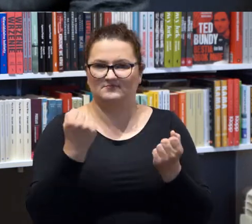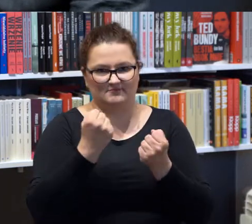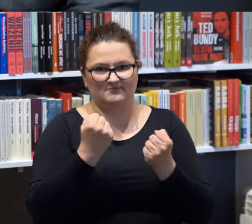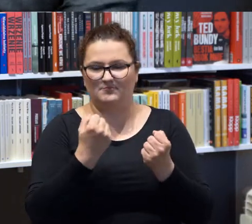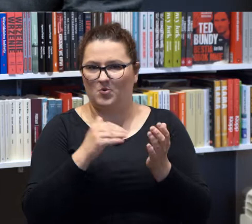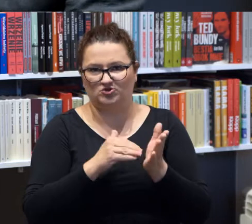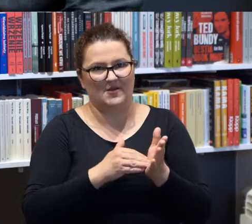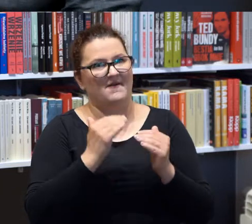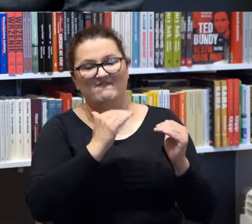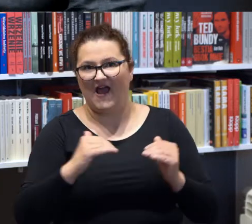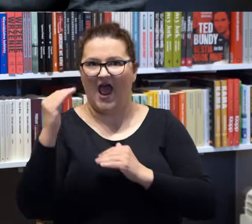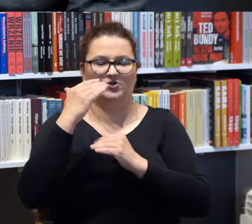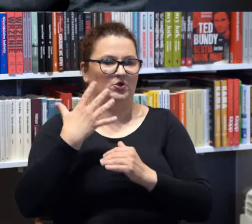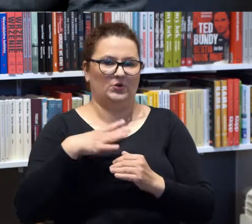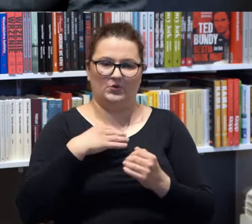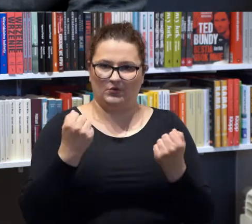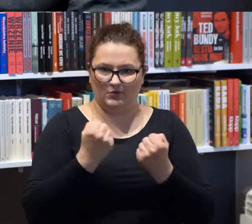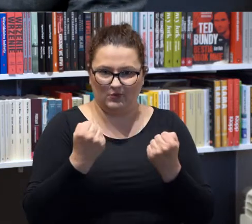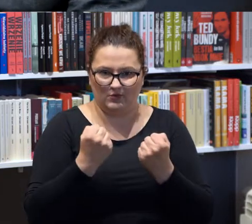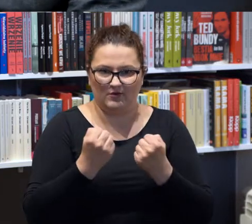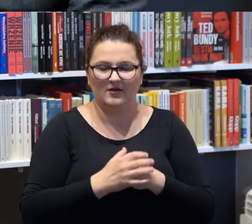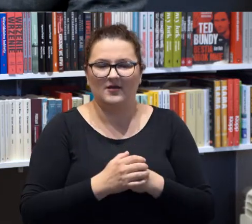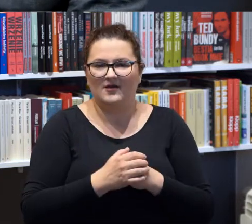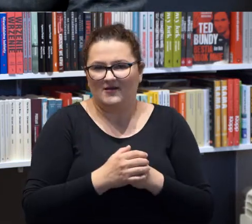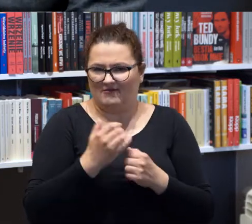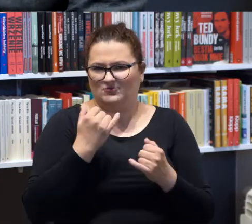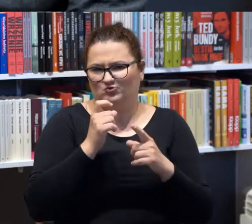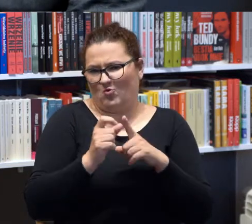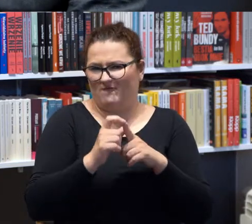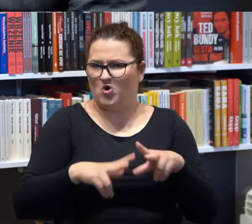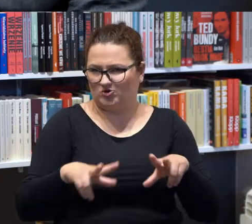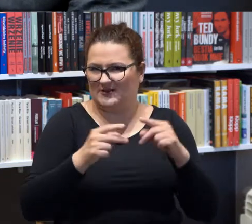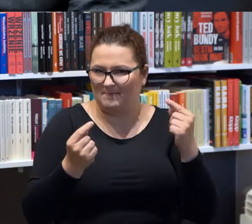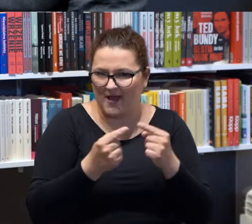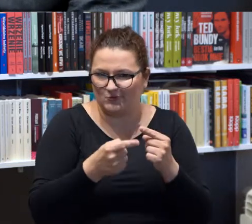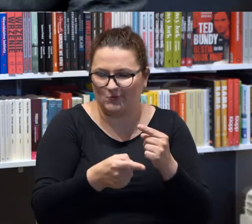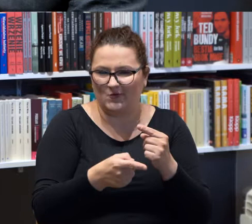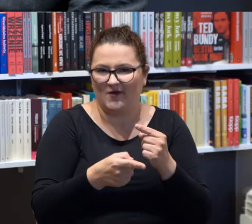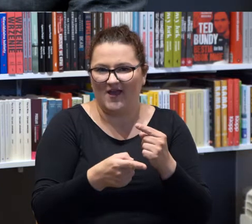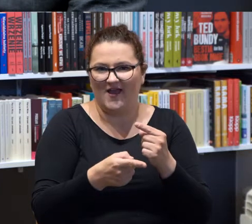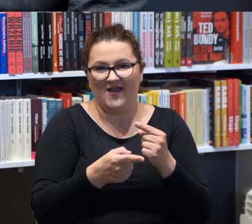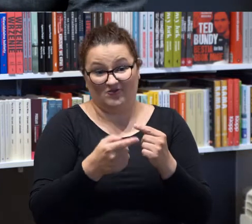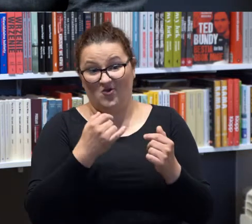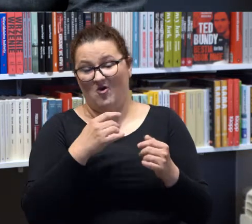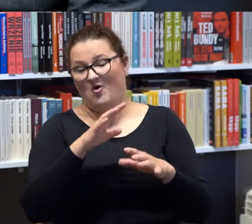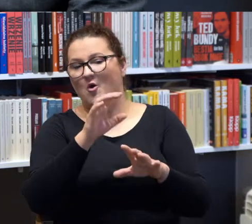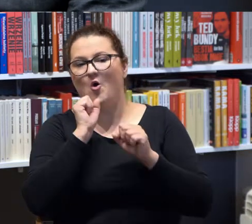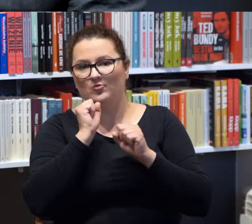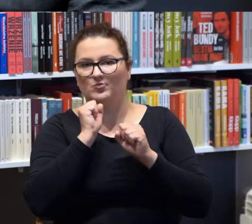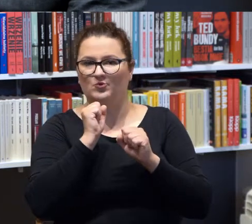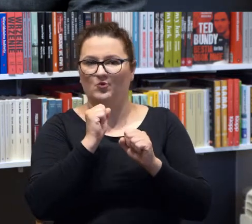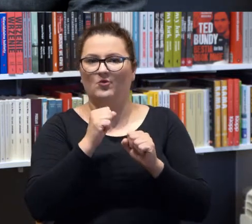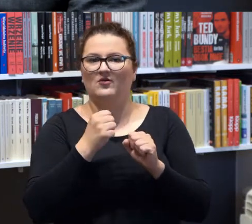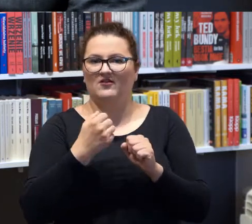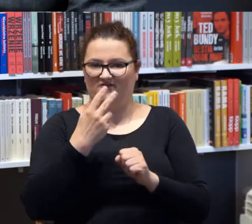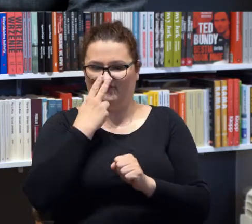pomyślimy, jak tak zdefiniujemy to słowo, no to ono zupełnie nam zrobi tak, że będziemy inaczej traktować osobę, która pije w naszym